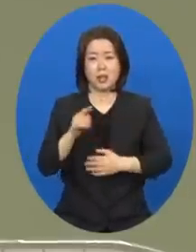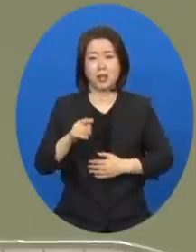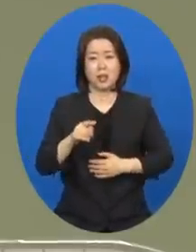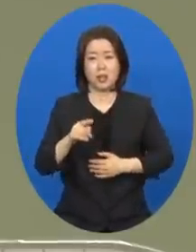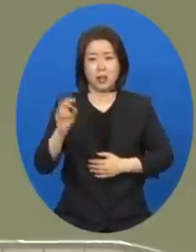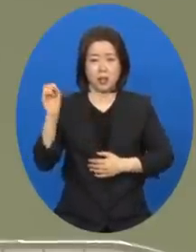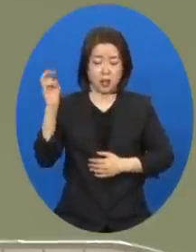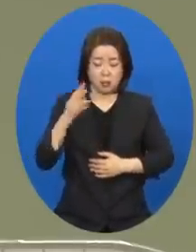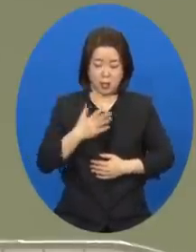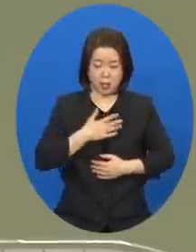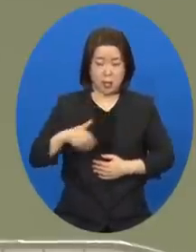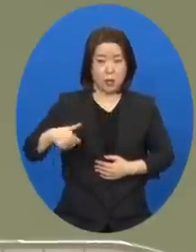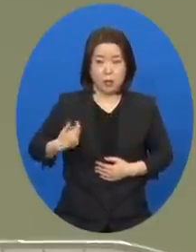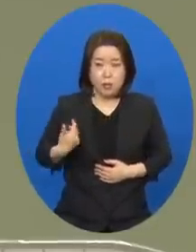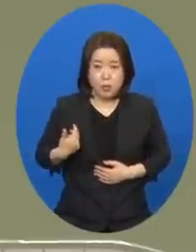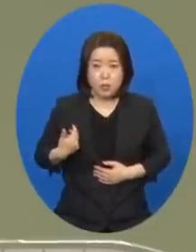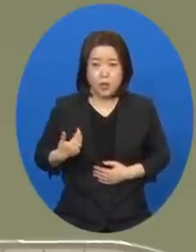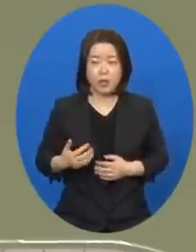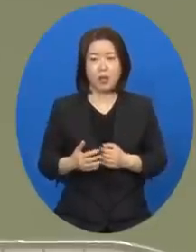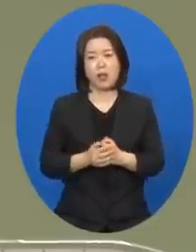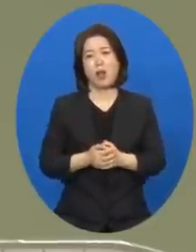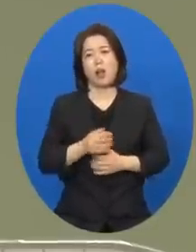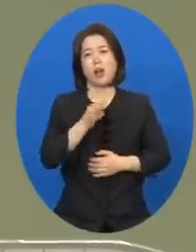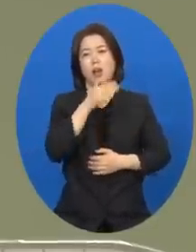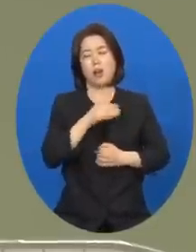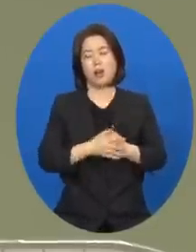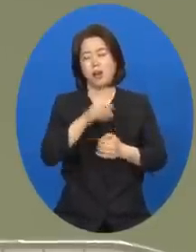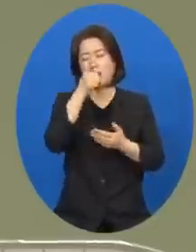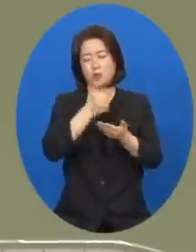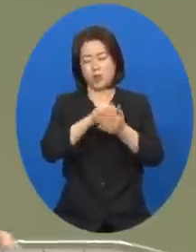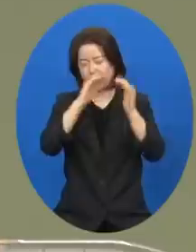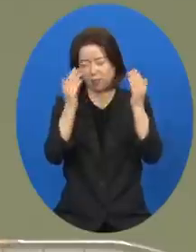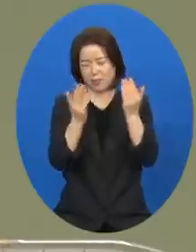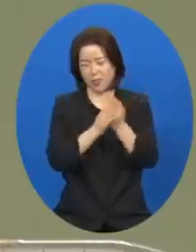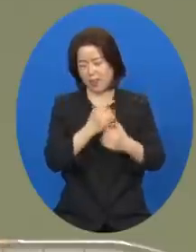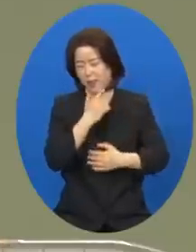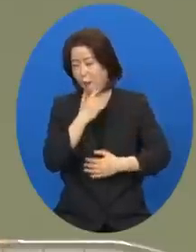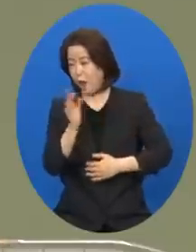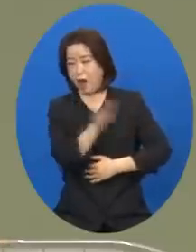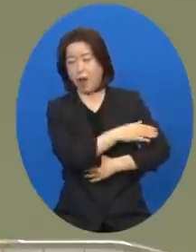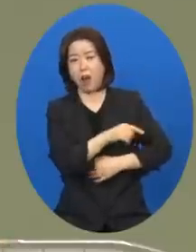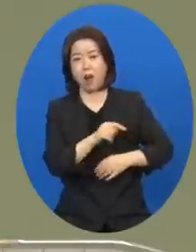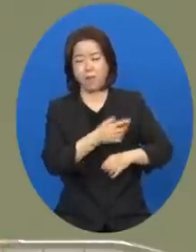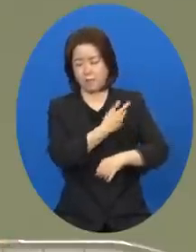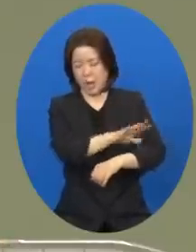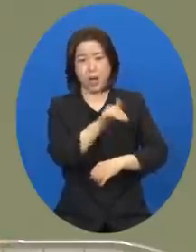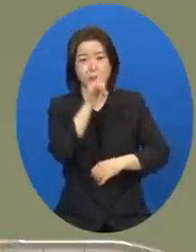갑자기 나도 모르게 죄는 다 싫어져요.